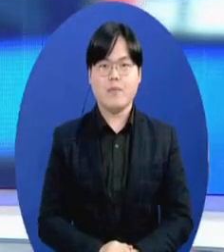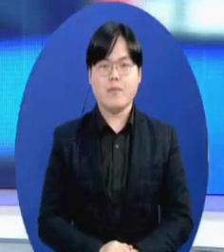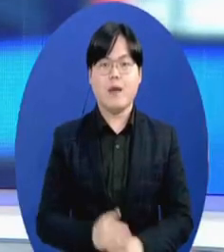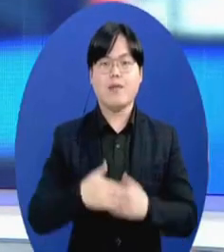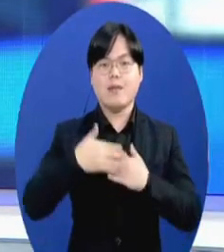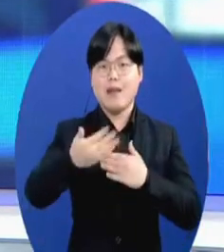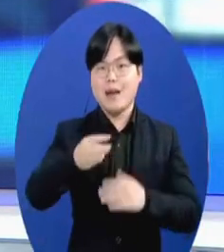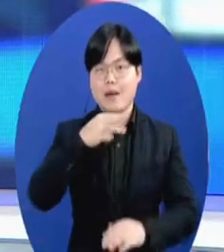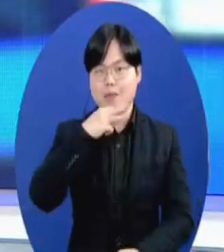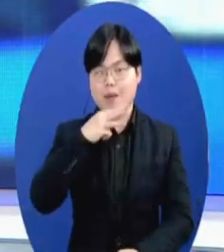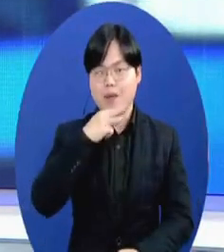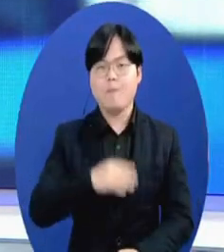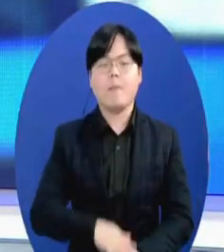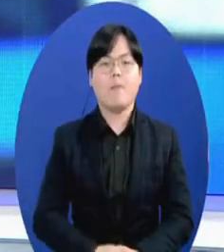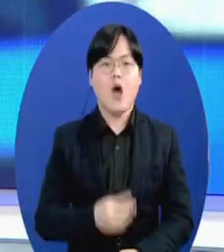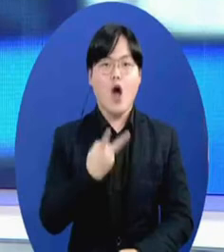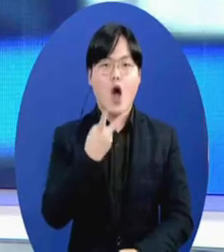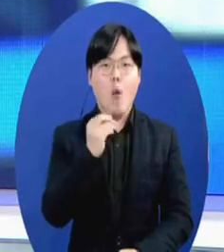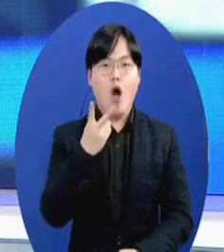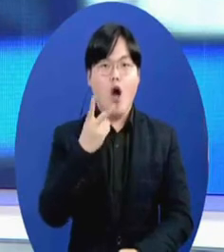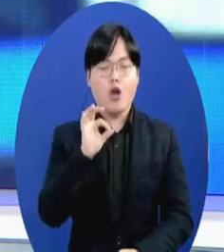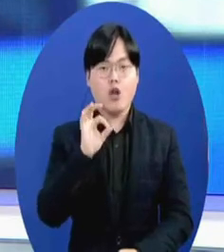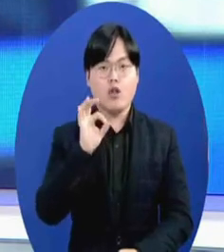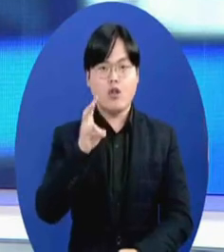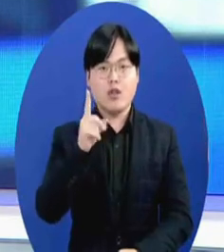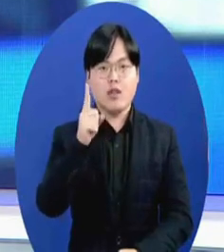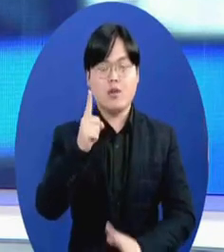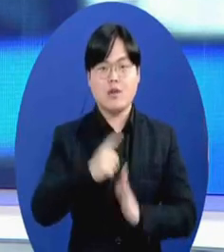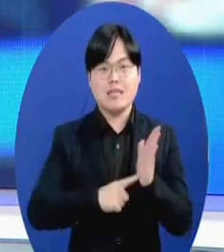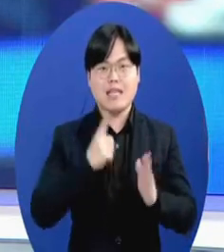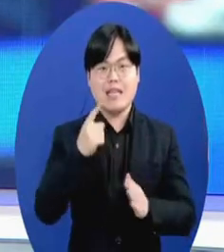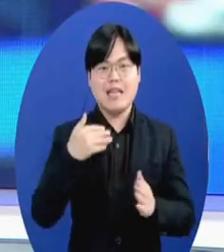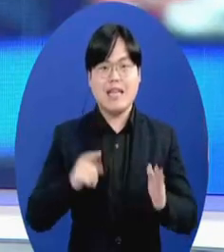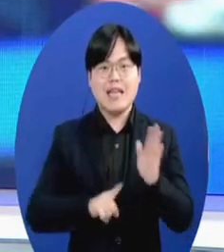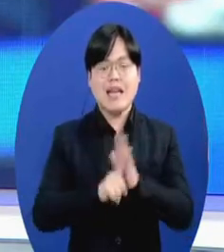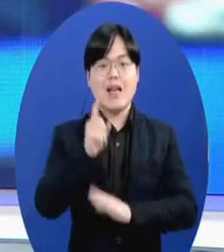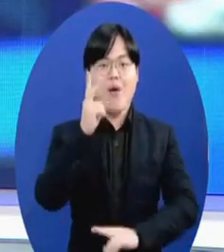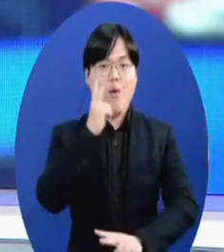Дараагийн мэдээ танилцуулъя. За эх оны 1-р сарын 1-ээс сэргэжиж эхлэх зарим онцлог хууль